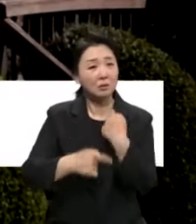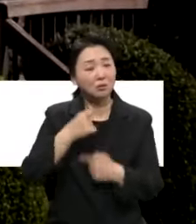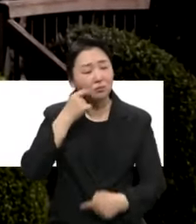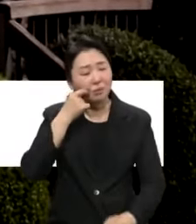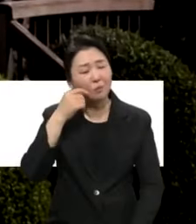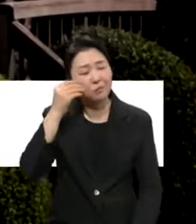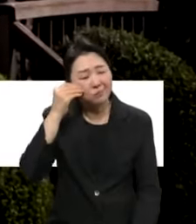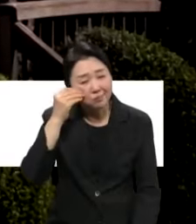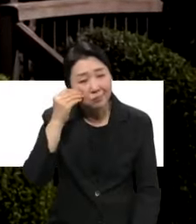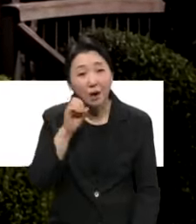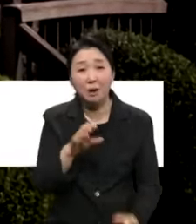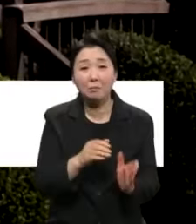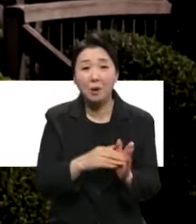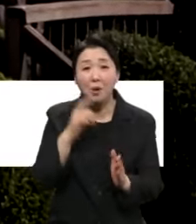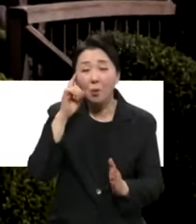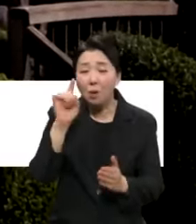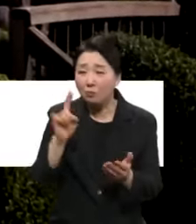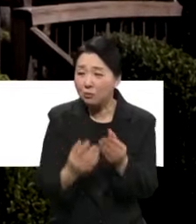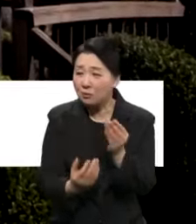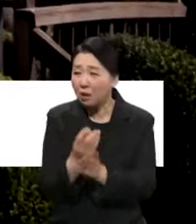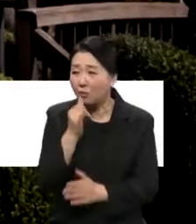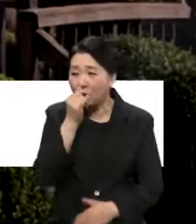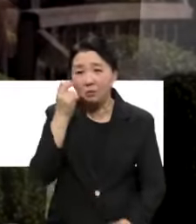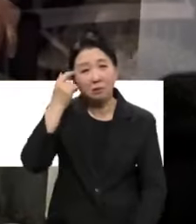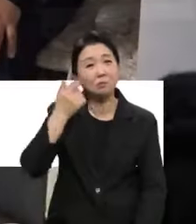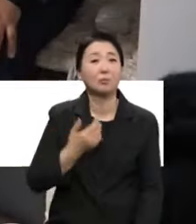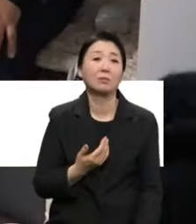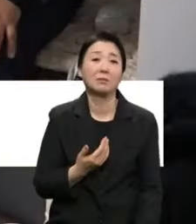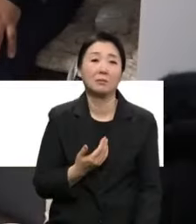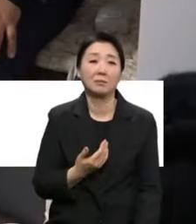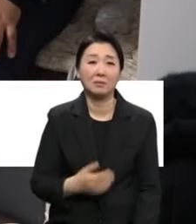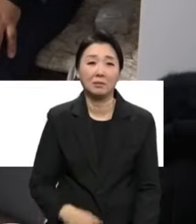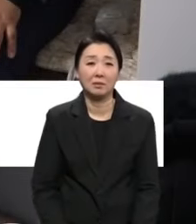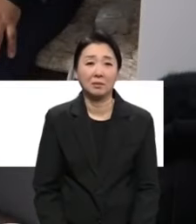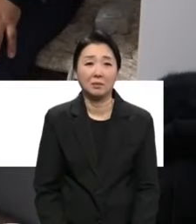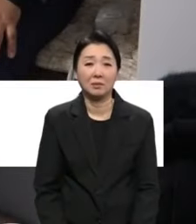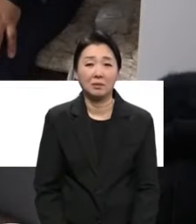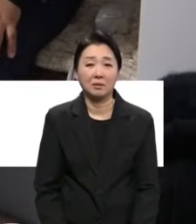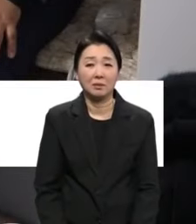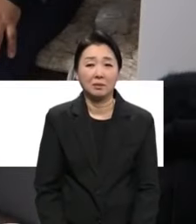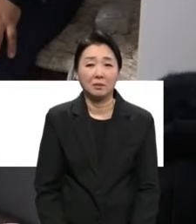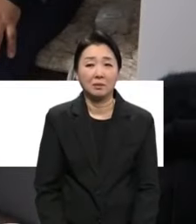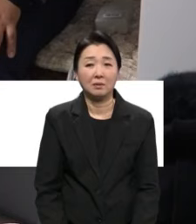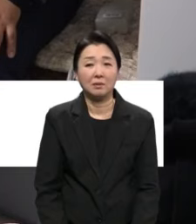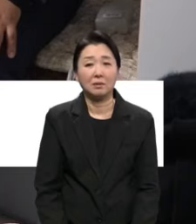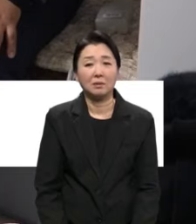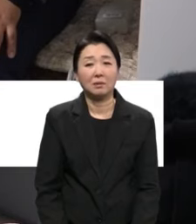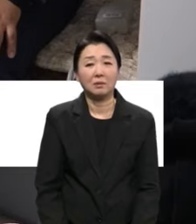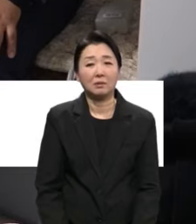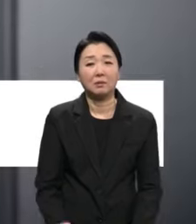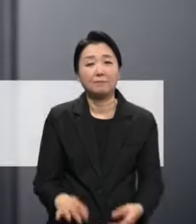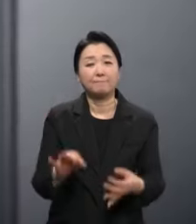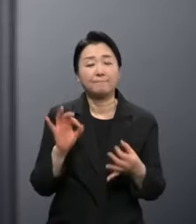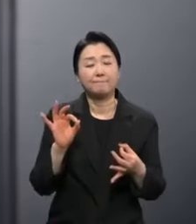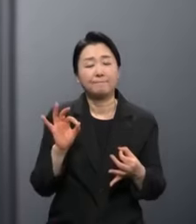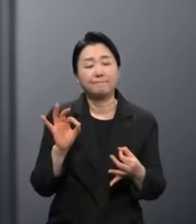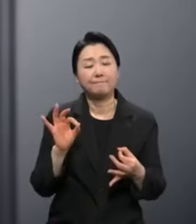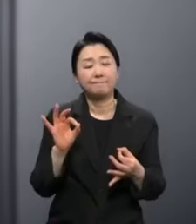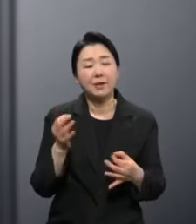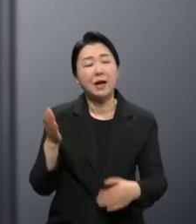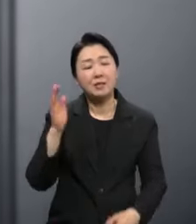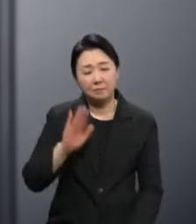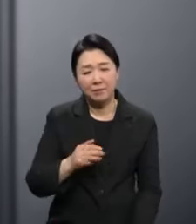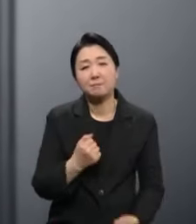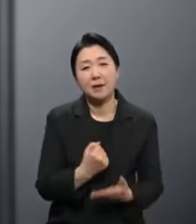한 게네 왜 무슨 사고가 났느냐 말로 안 하고 있으면 참 안타깝습니다.